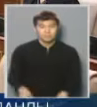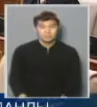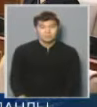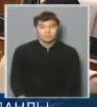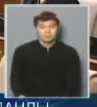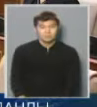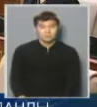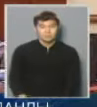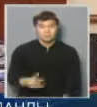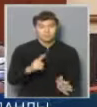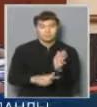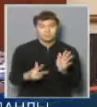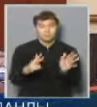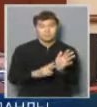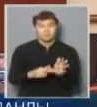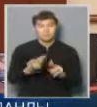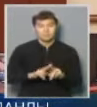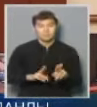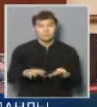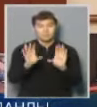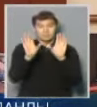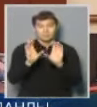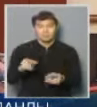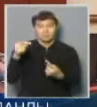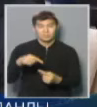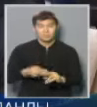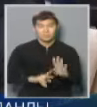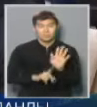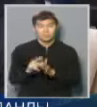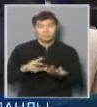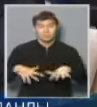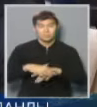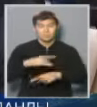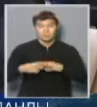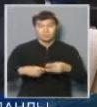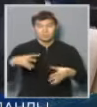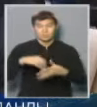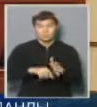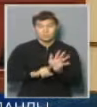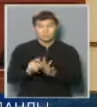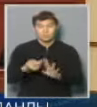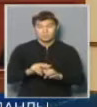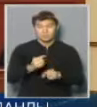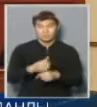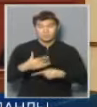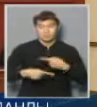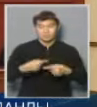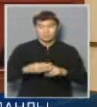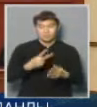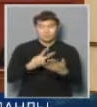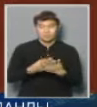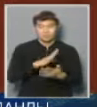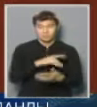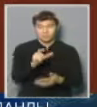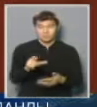Қылмыстық кодексінің 78-ші бабына сәйкес аса қауіпті қылмыс жасағандар рақымшылықтан үмітсіз. Олардың қатарында жеткіншектерге зәбір көрсеткендер,